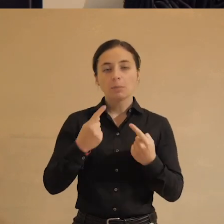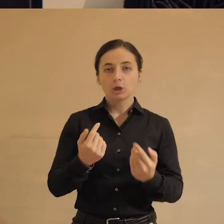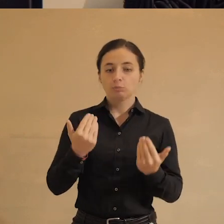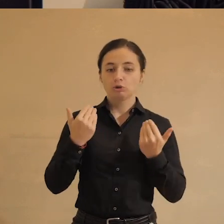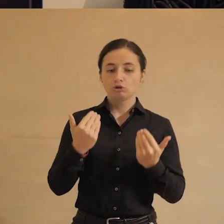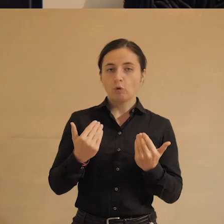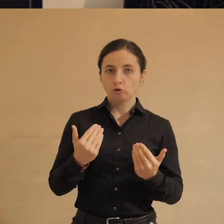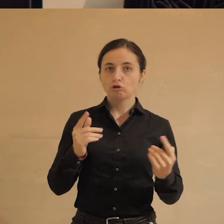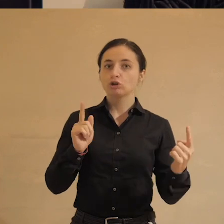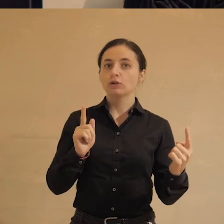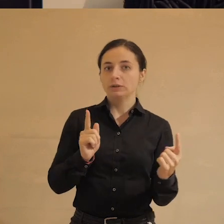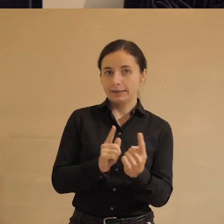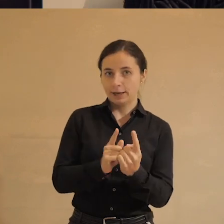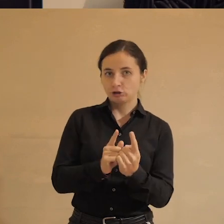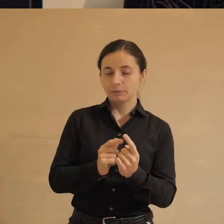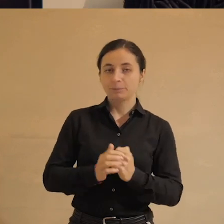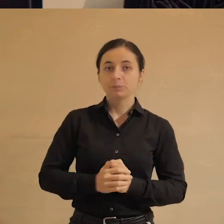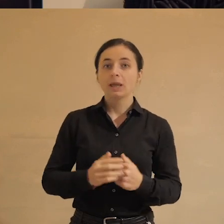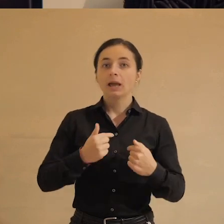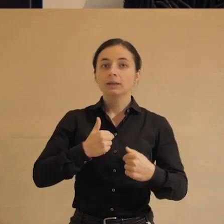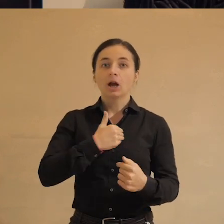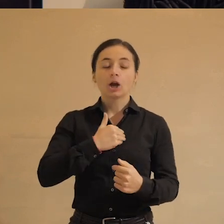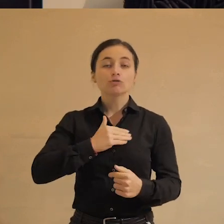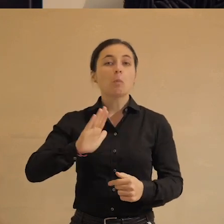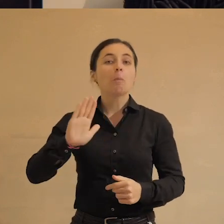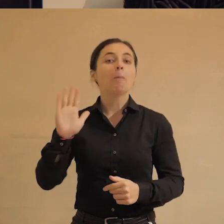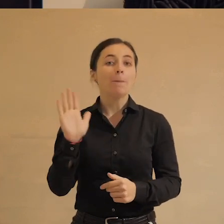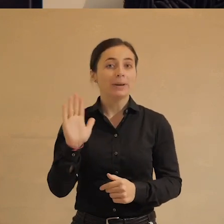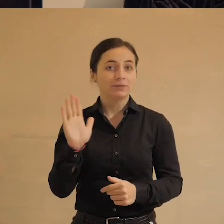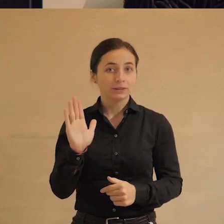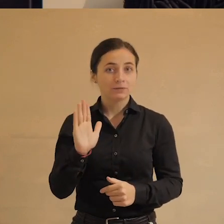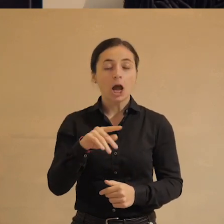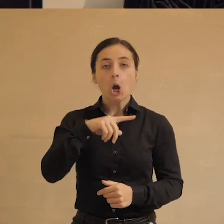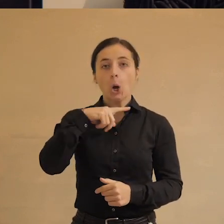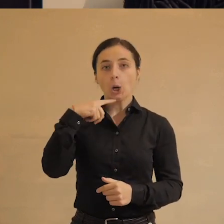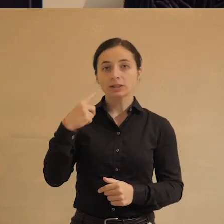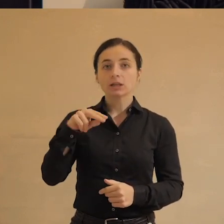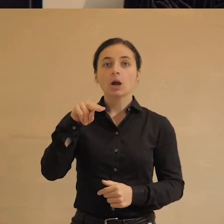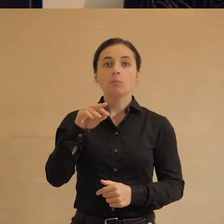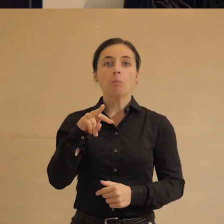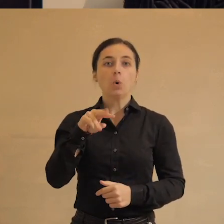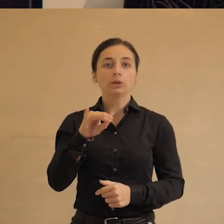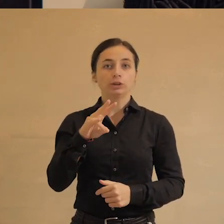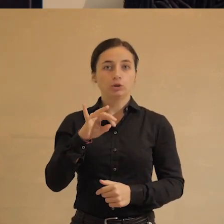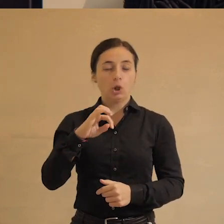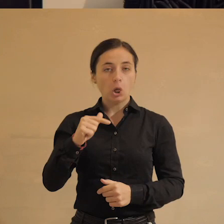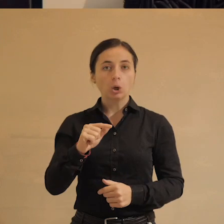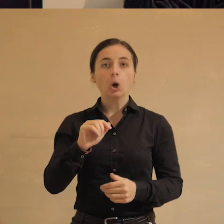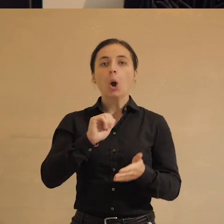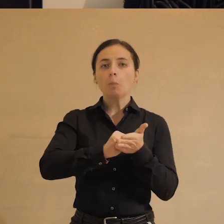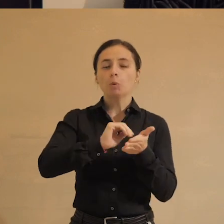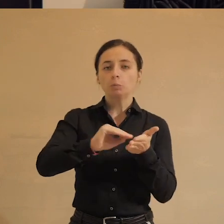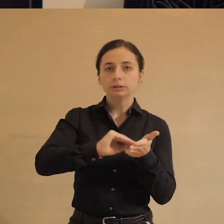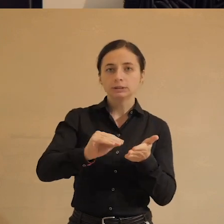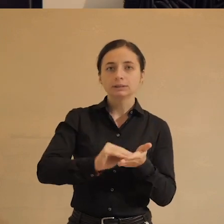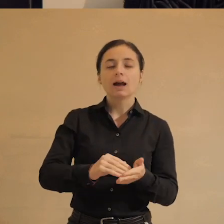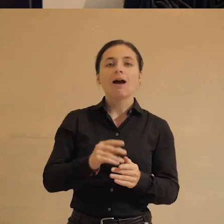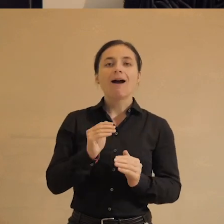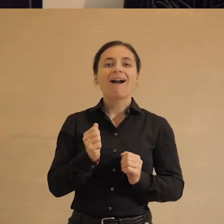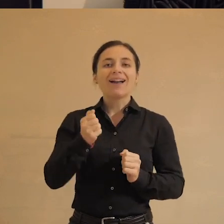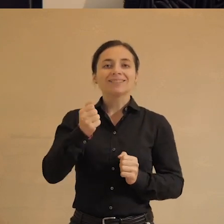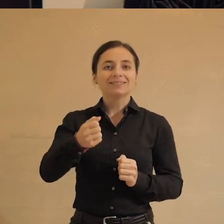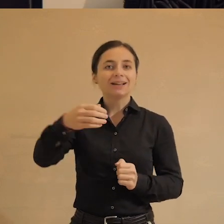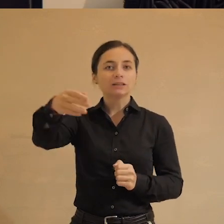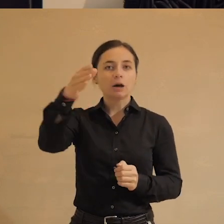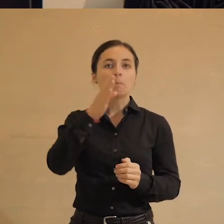сегодняшней встрече. И я хочу поприветствовать российского политолога, публициста, кандидата политических